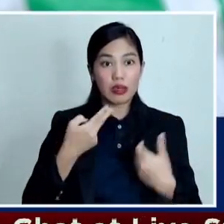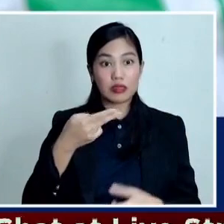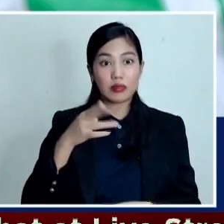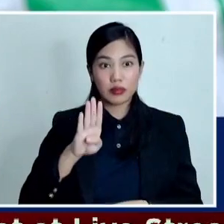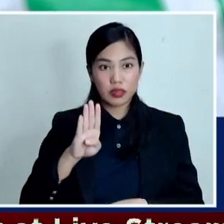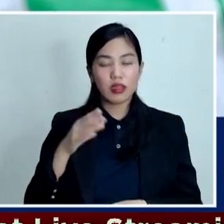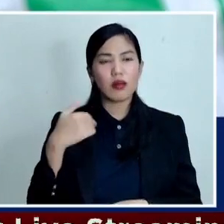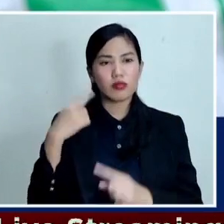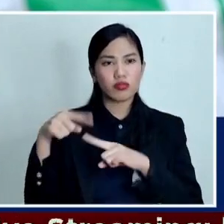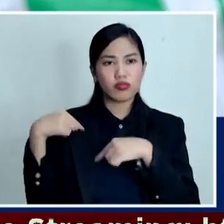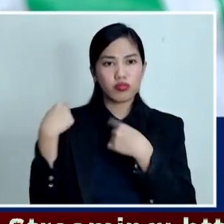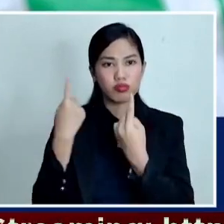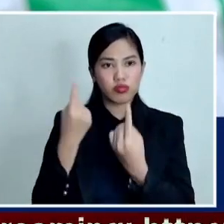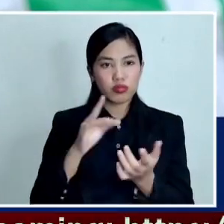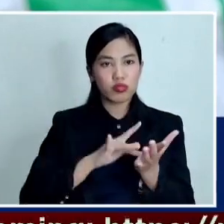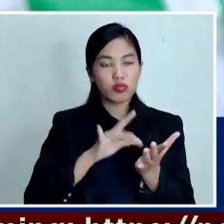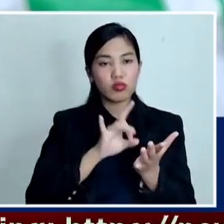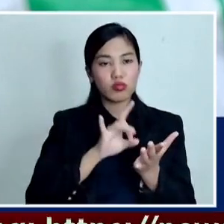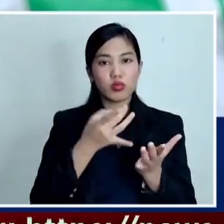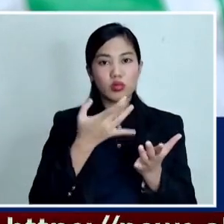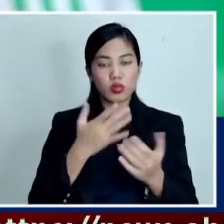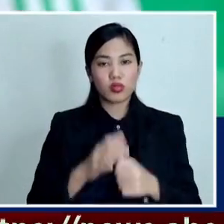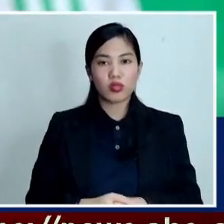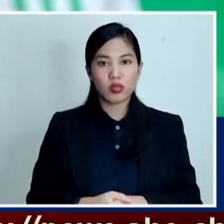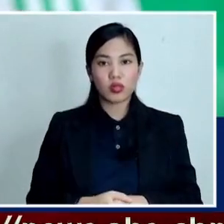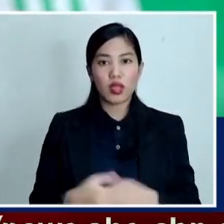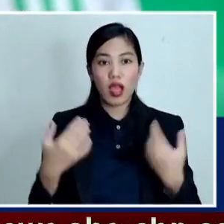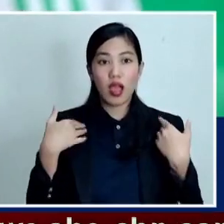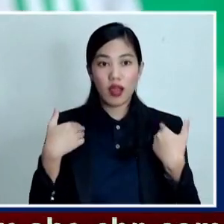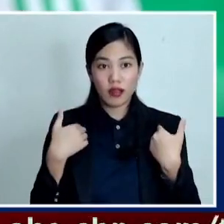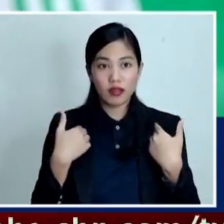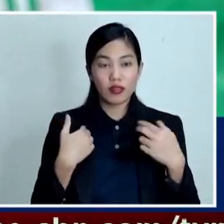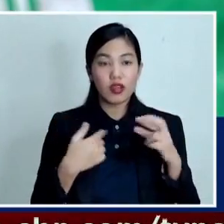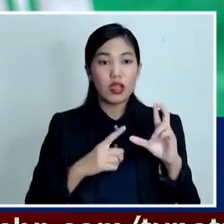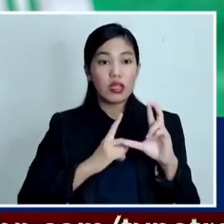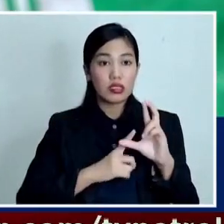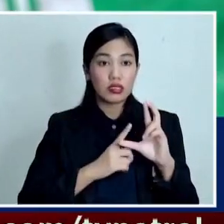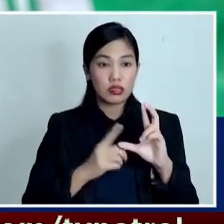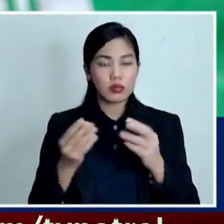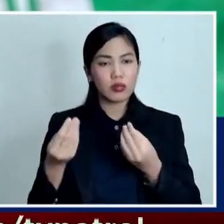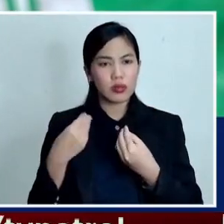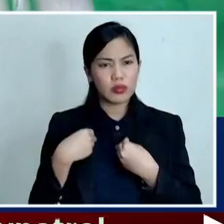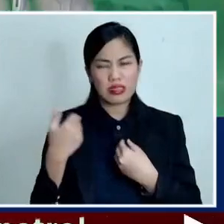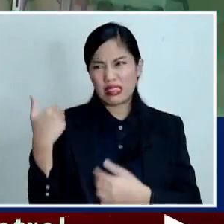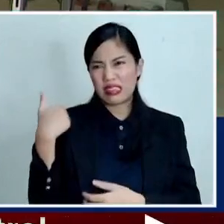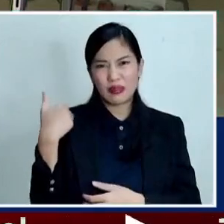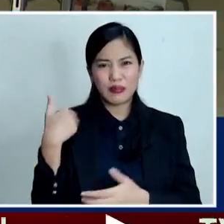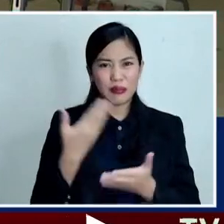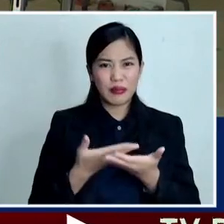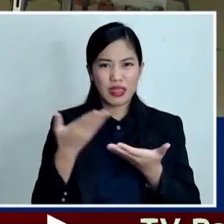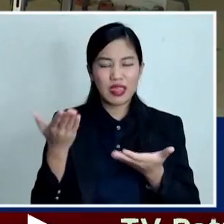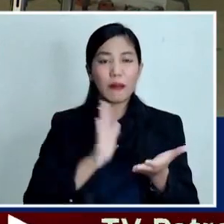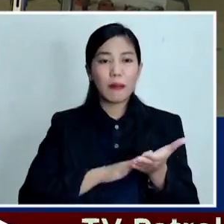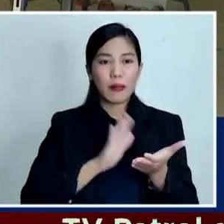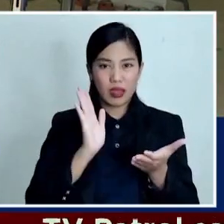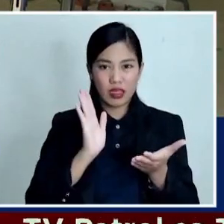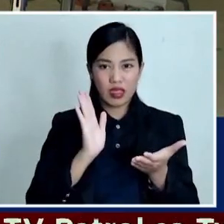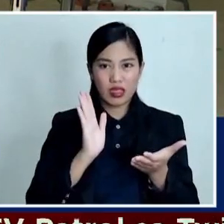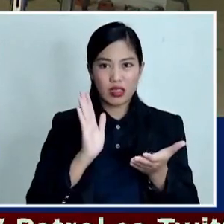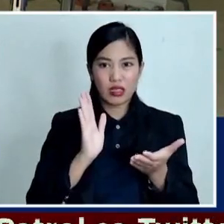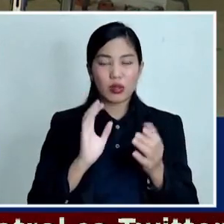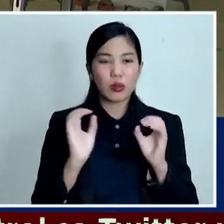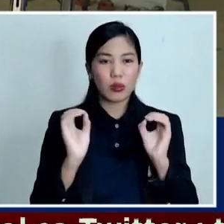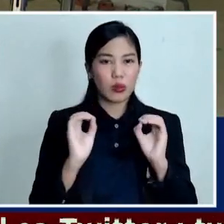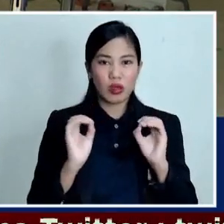Yung nirisita ngayon sa akin, hindi ka pa nabibili. Mahal yung isa nun, wala naman trabaho.